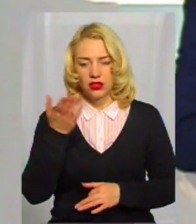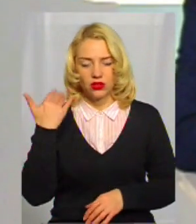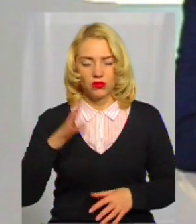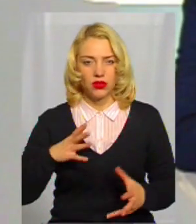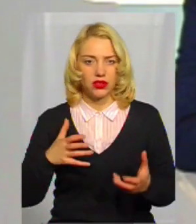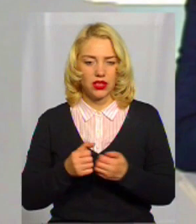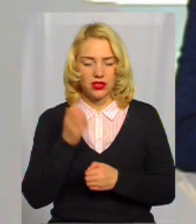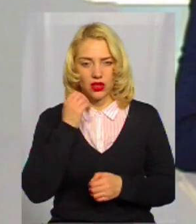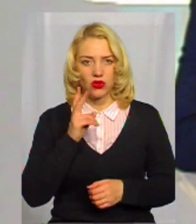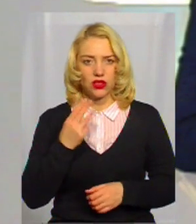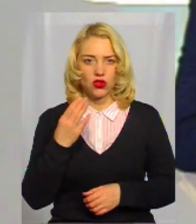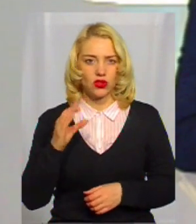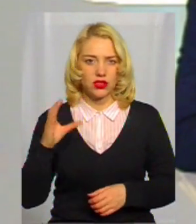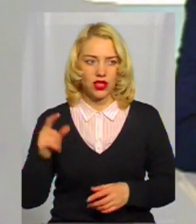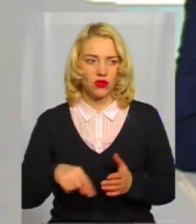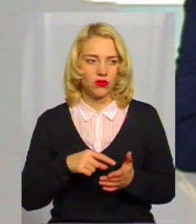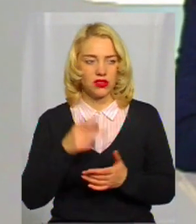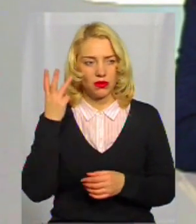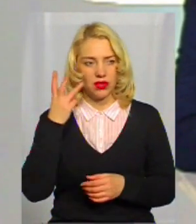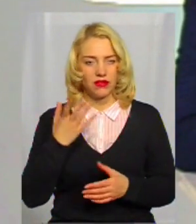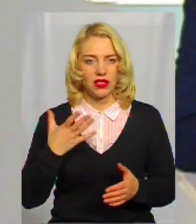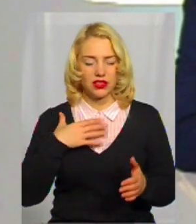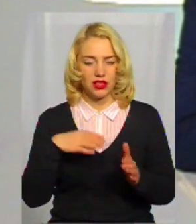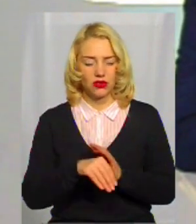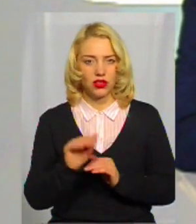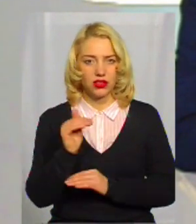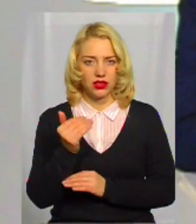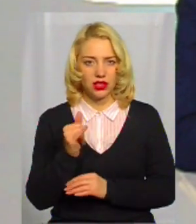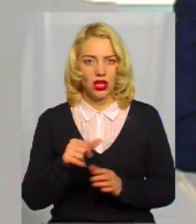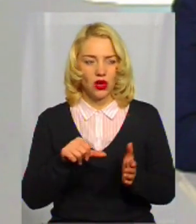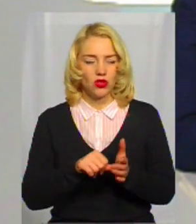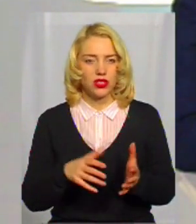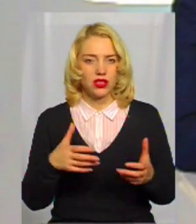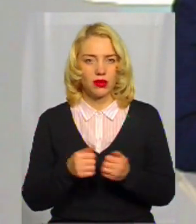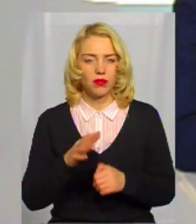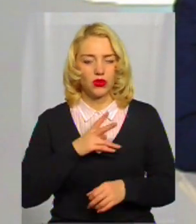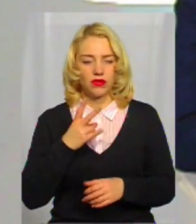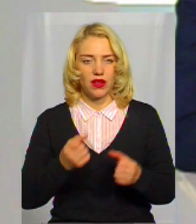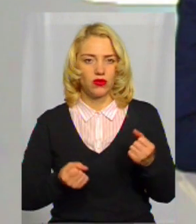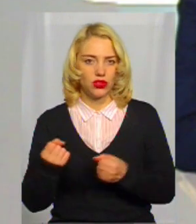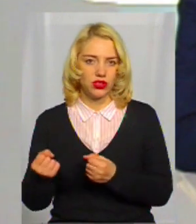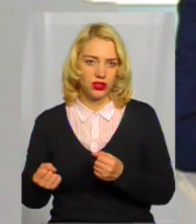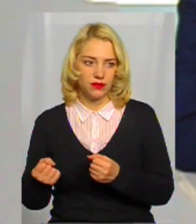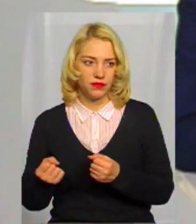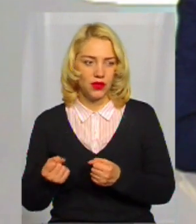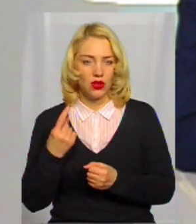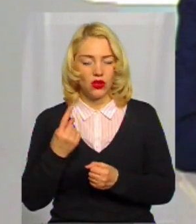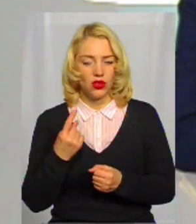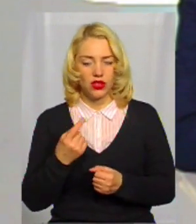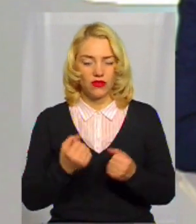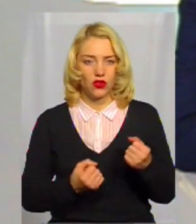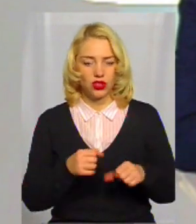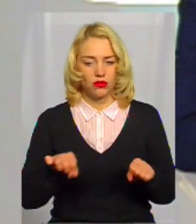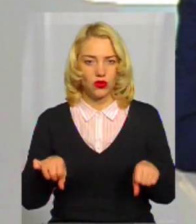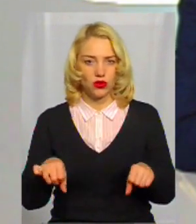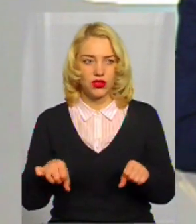на Старокостянтинівському шосе у Хмельницькому, в якій загинула дитина. Учасниками ДТП були два водії. Один водій